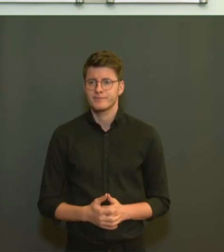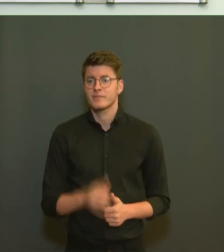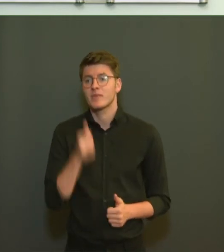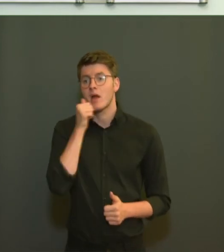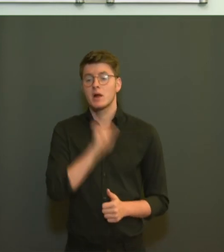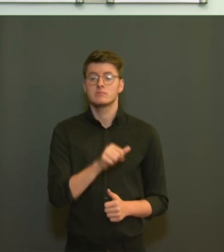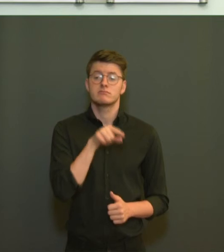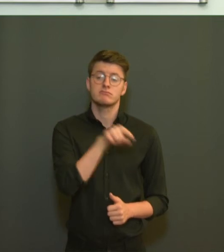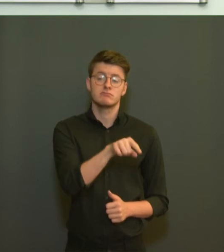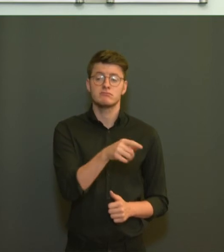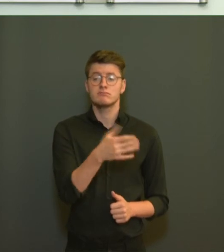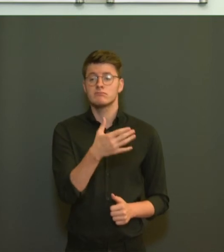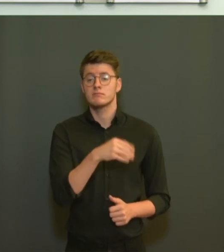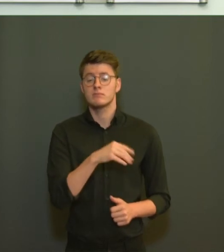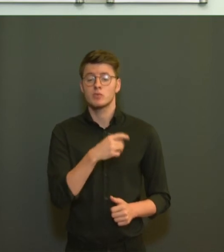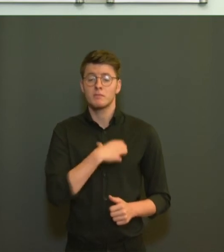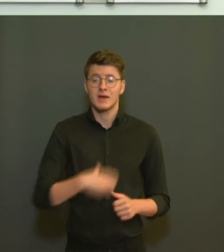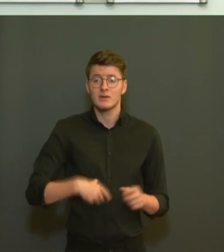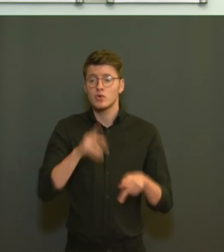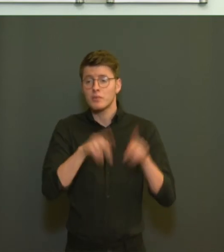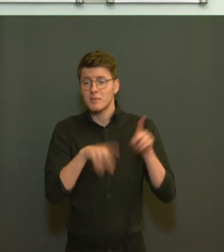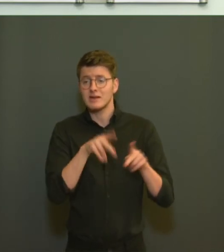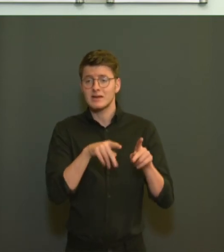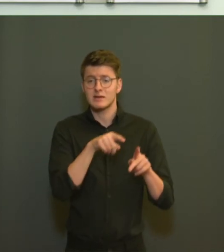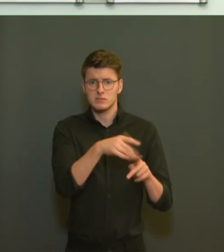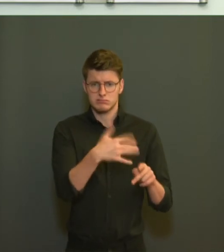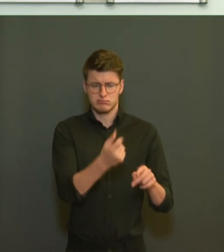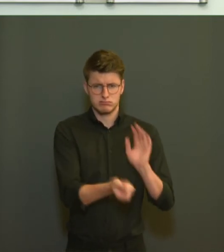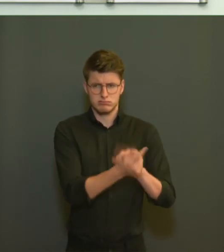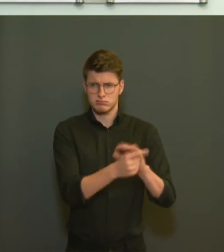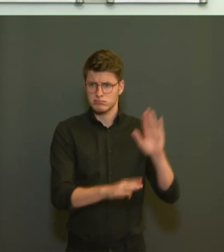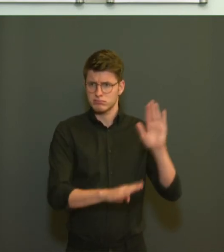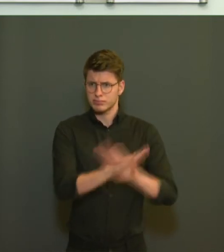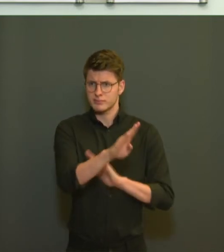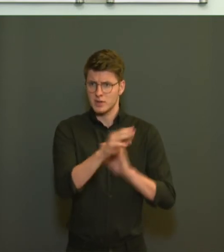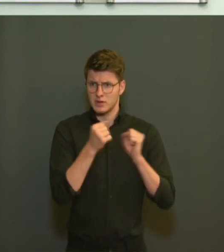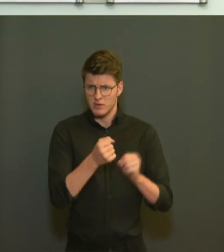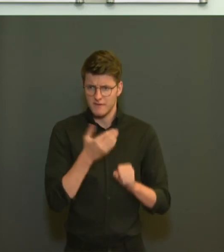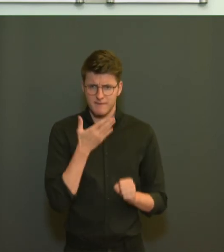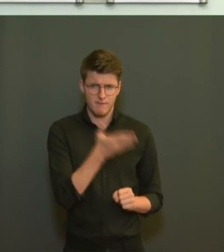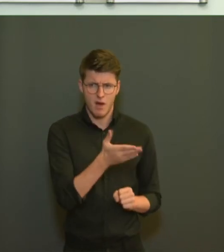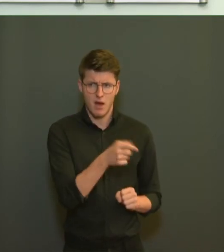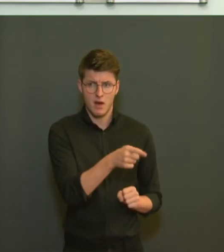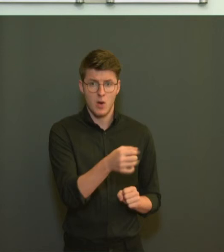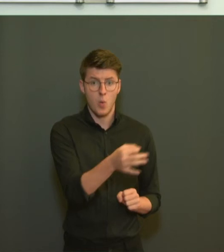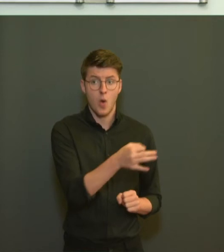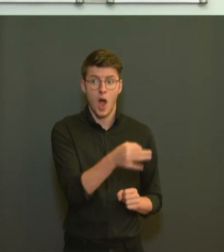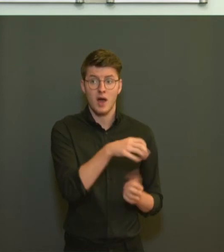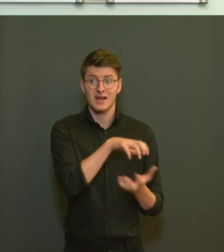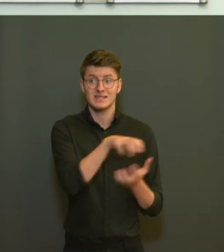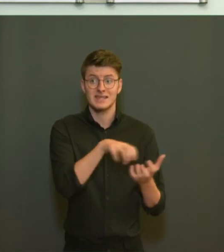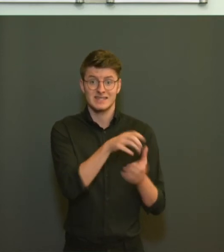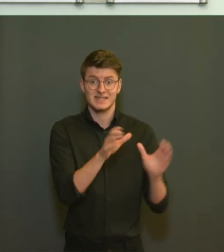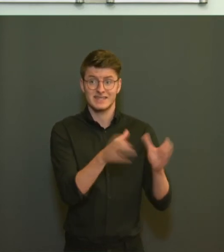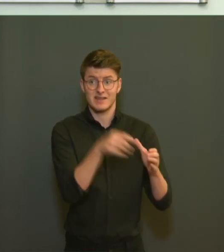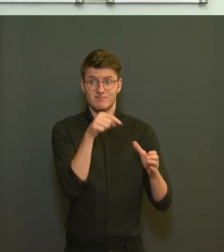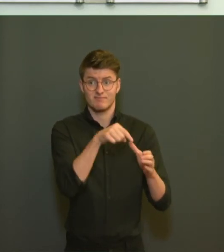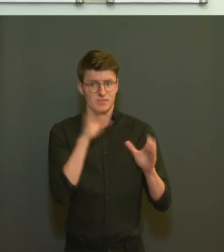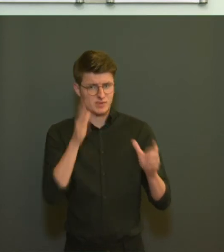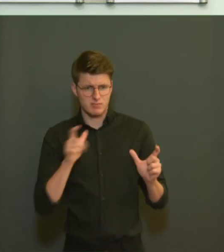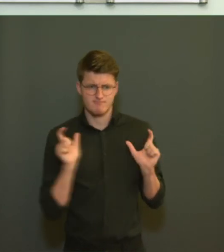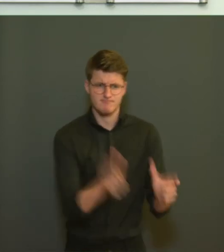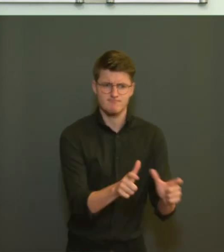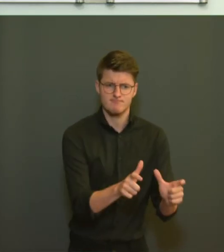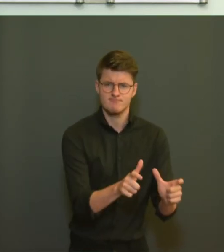ongunstig evolueert, kan er gevraagd worden dat de lokale crisiscel zich verenigt om de